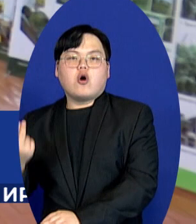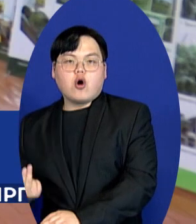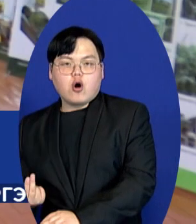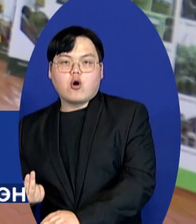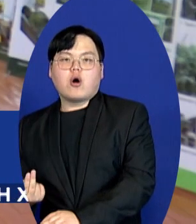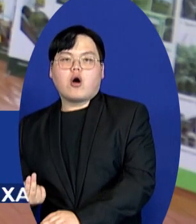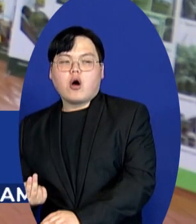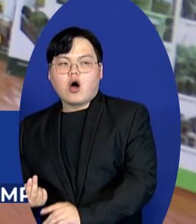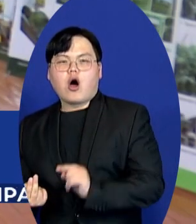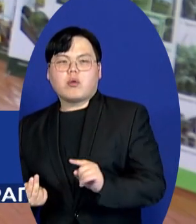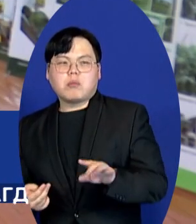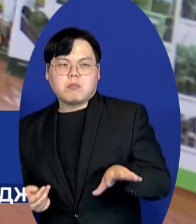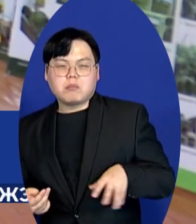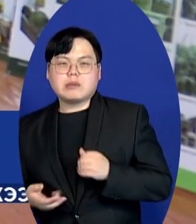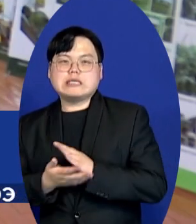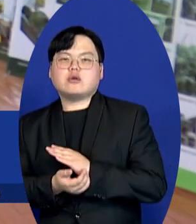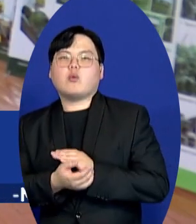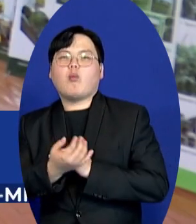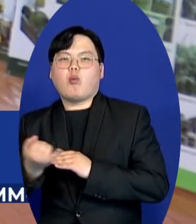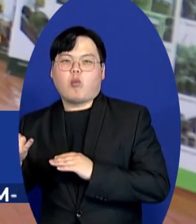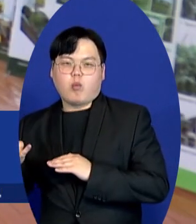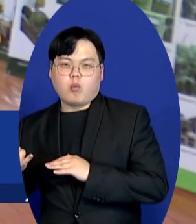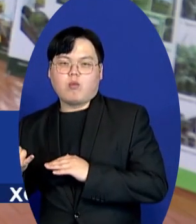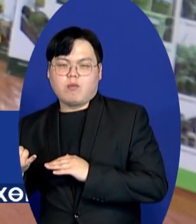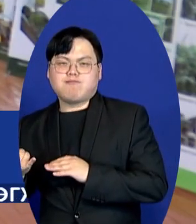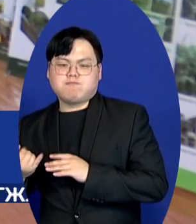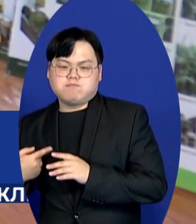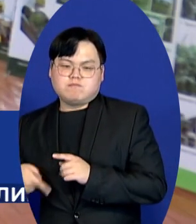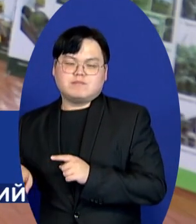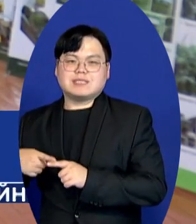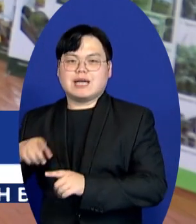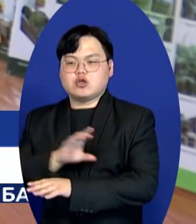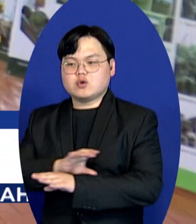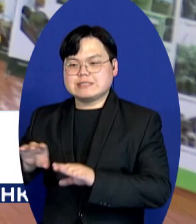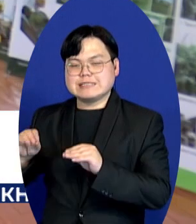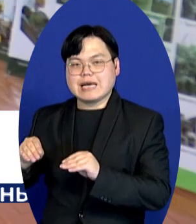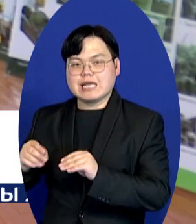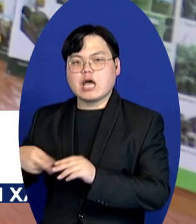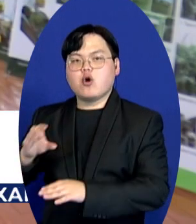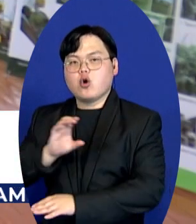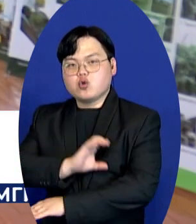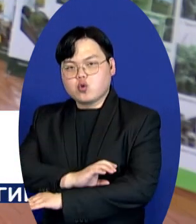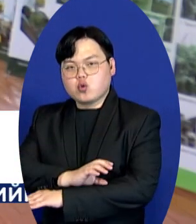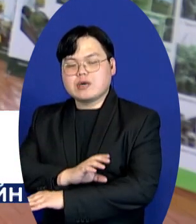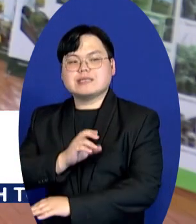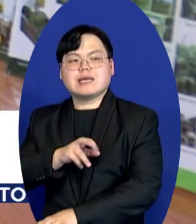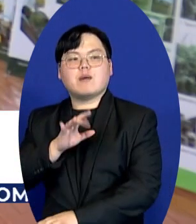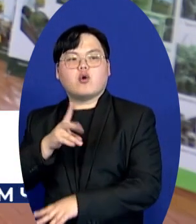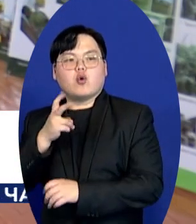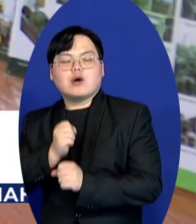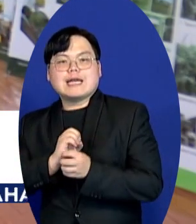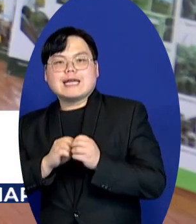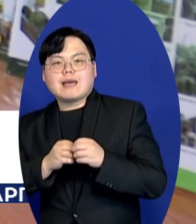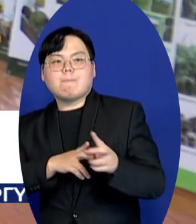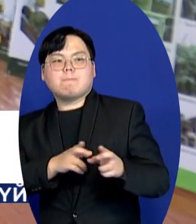байгаа чадамж маань сул байгаа. Гэхдээ энэ нь бол эргээд одоо сургалт явуулж байгаа их сургуулиас гадна энэ салбарт үйл ажиллагаа явуулж